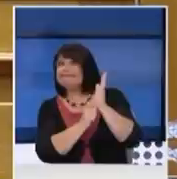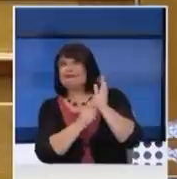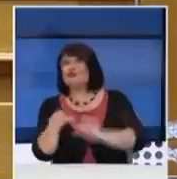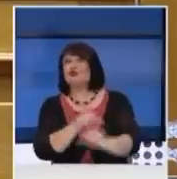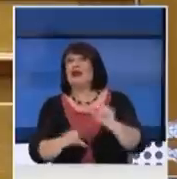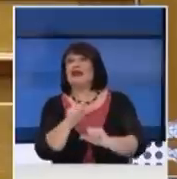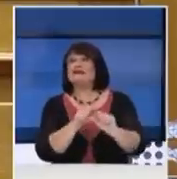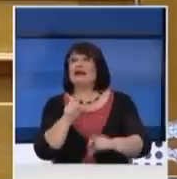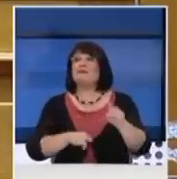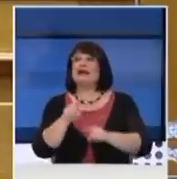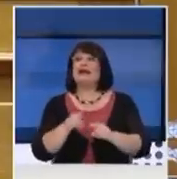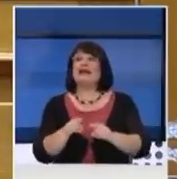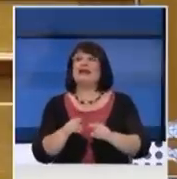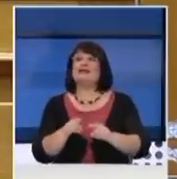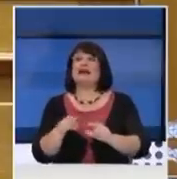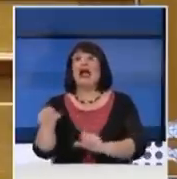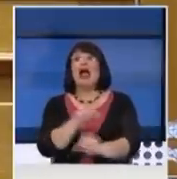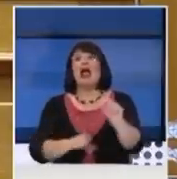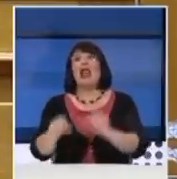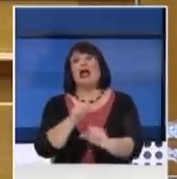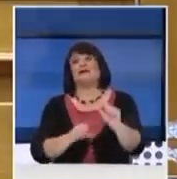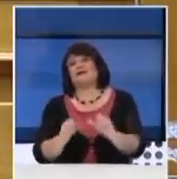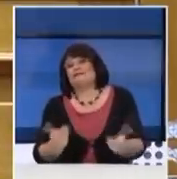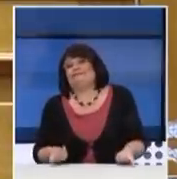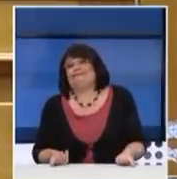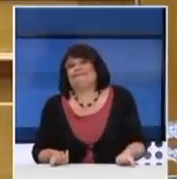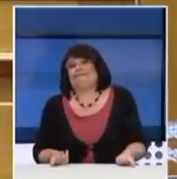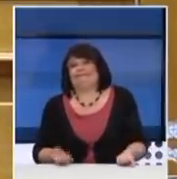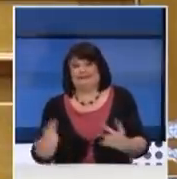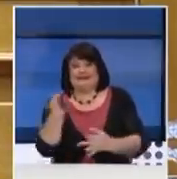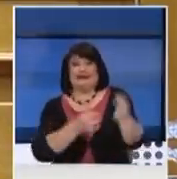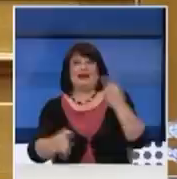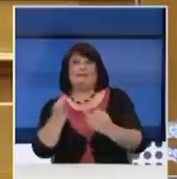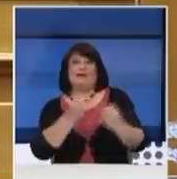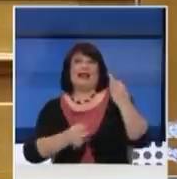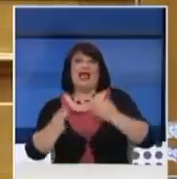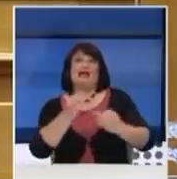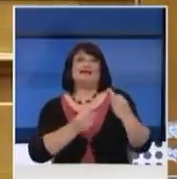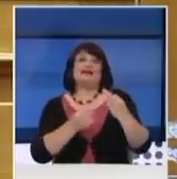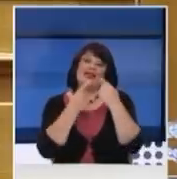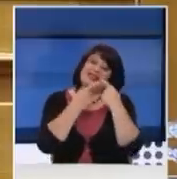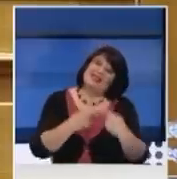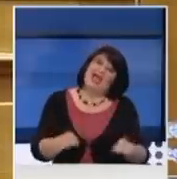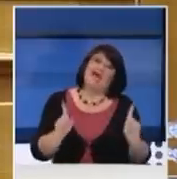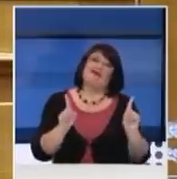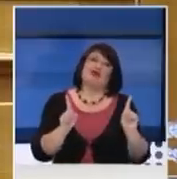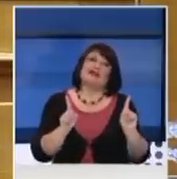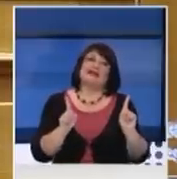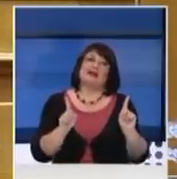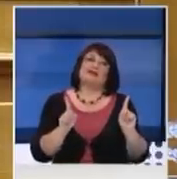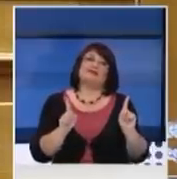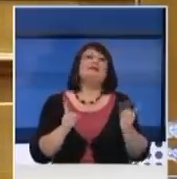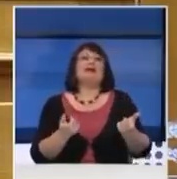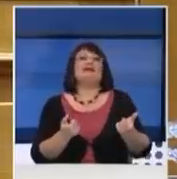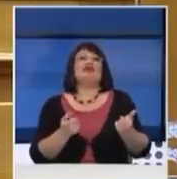ότι μερικοί έφυγαν από τη λίστα. Τους έφυγαν. Γιατί λένε πράγματα τα οποία μπορεί να μην είναι και σωστά κατά την βάση της μερικής